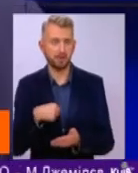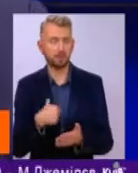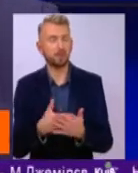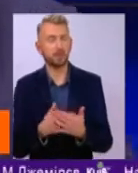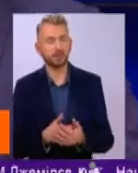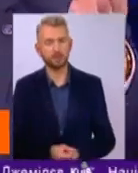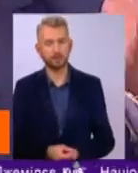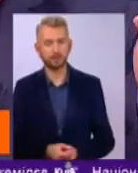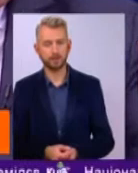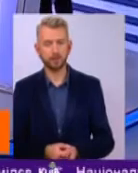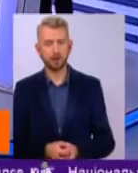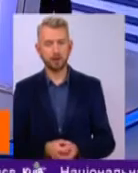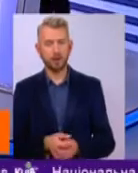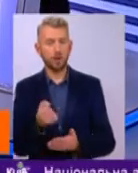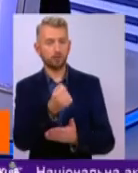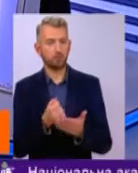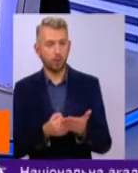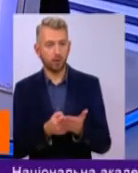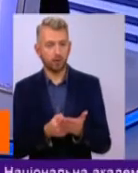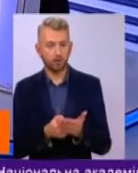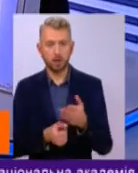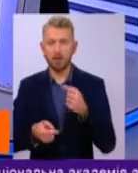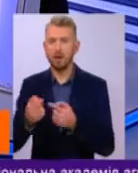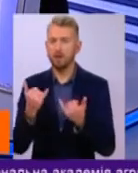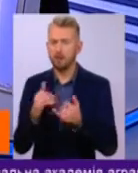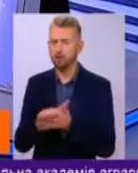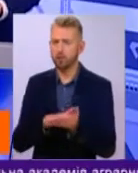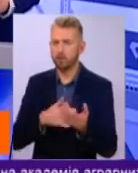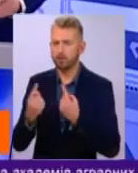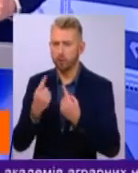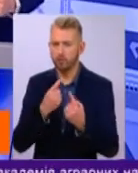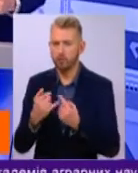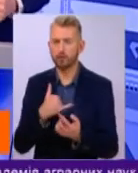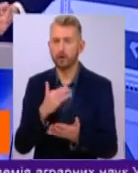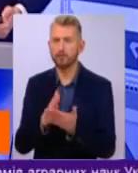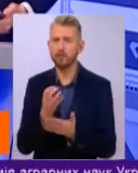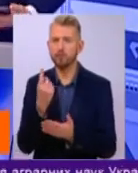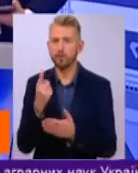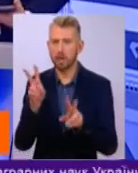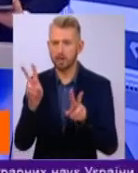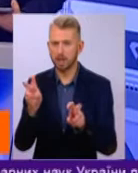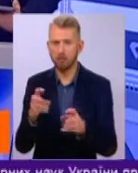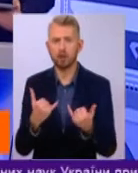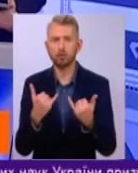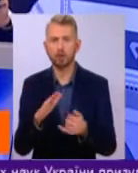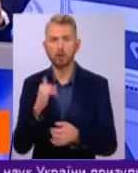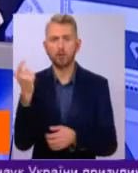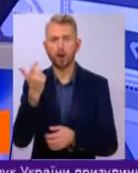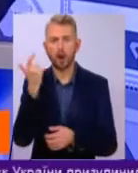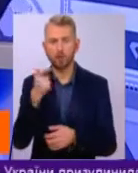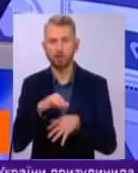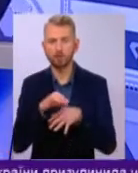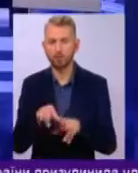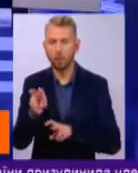Наприклад, зброя. Зараз ми продовжимо цю розмову. Якраз у нас є ще одна тема. Сьогодні у Харкові